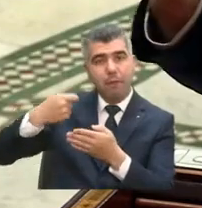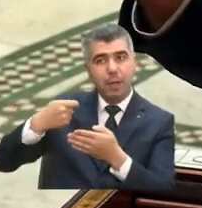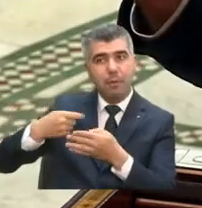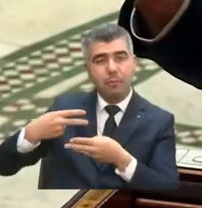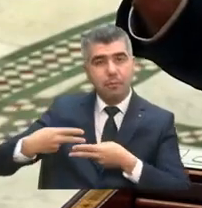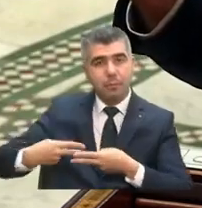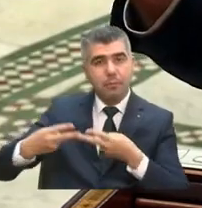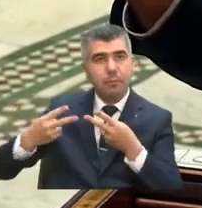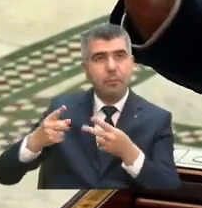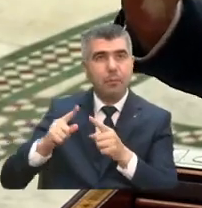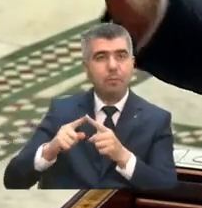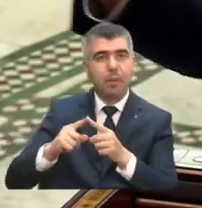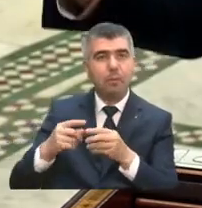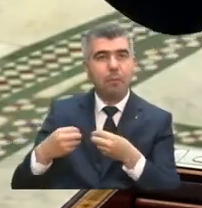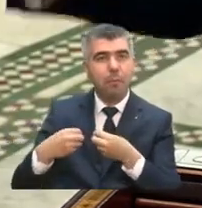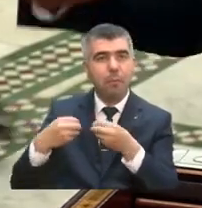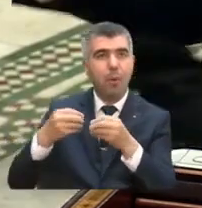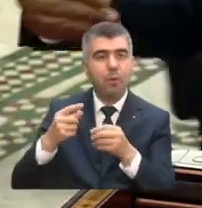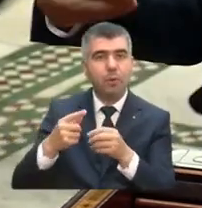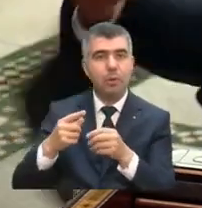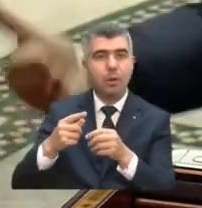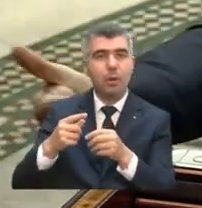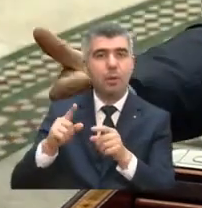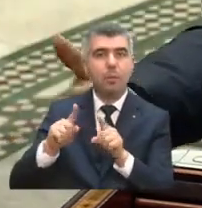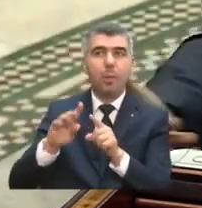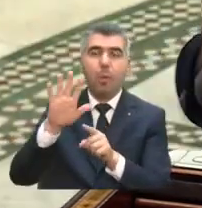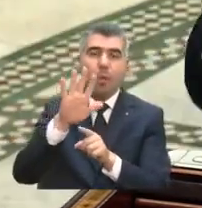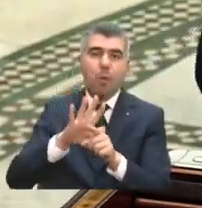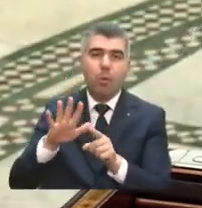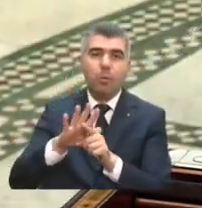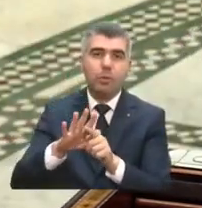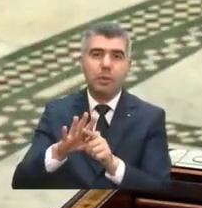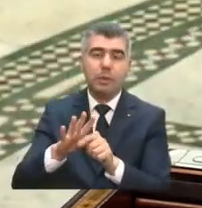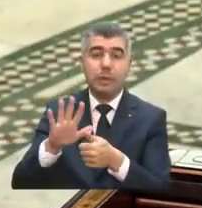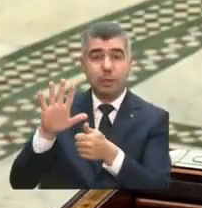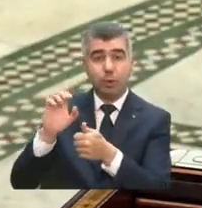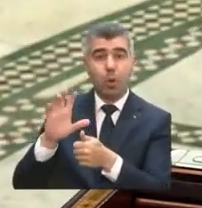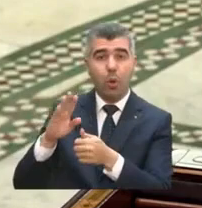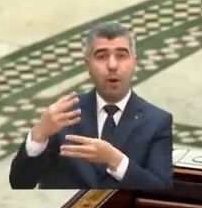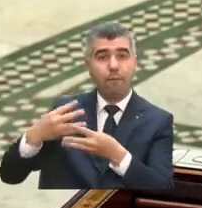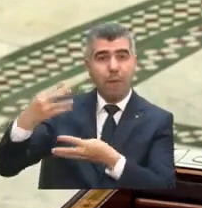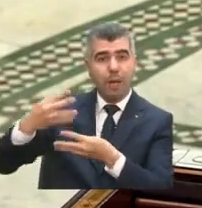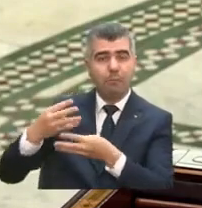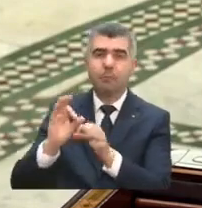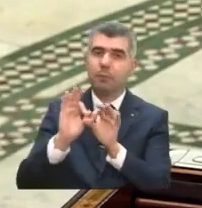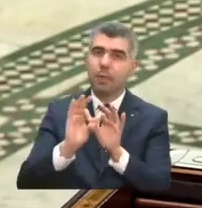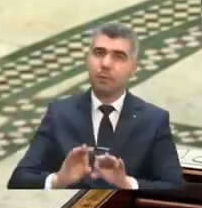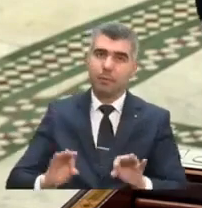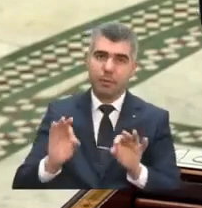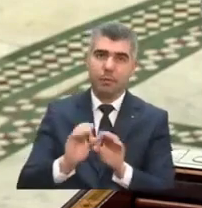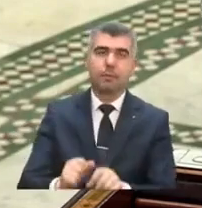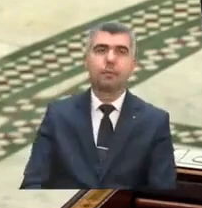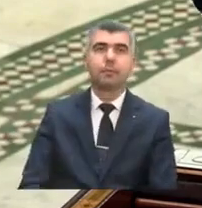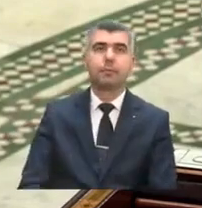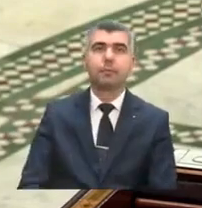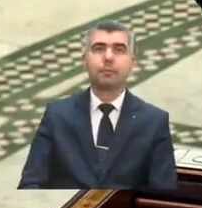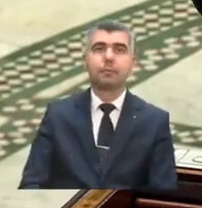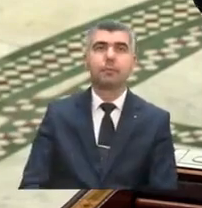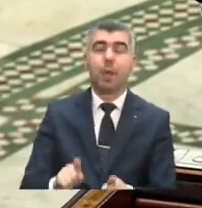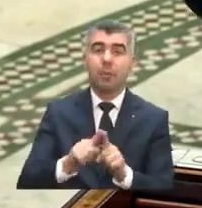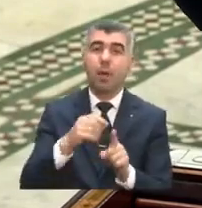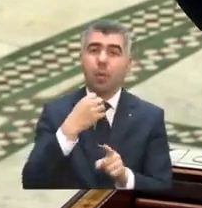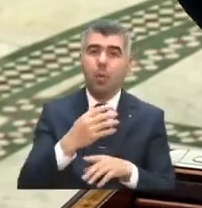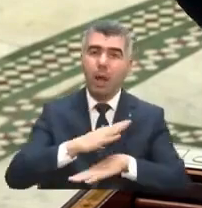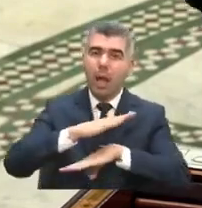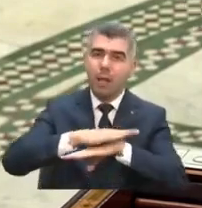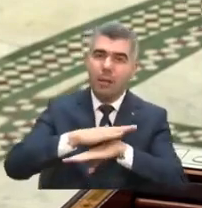وخرج على الصعيد الدولي، اذا ما يمكنلوش، وفيلم ما كيدارش في 6 شهور. هذه الاولى. ثانيا، الاخوات والاخوان عفاكم، فاش كنتكلموا على القيم